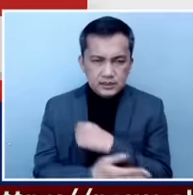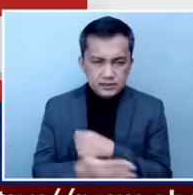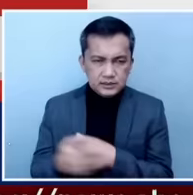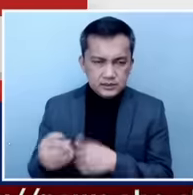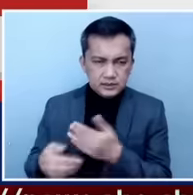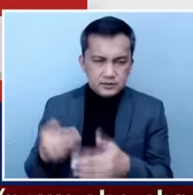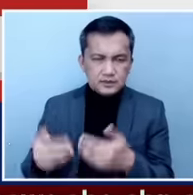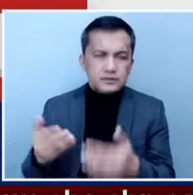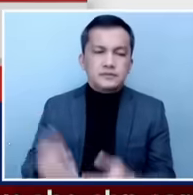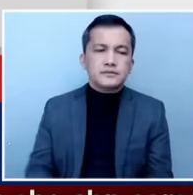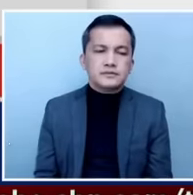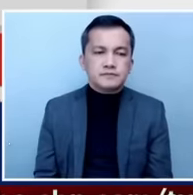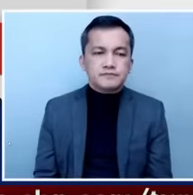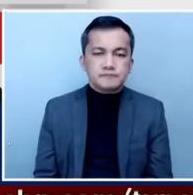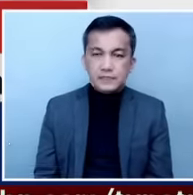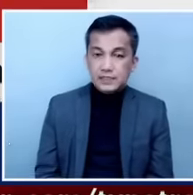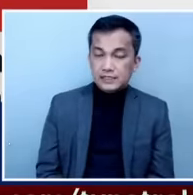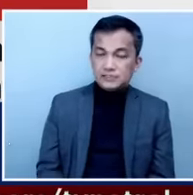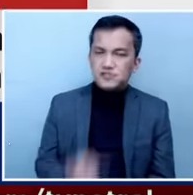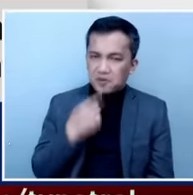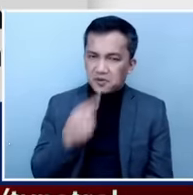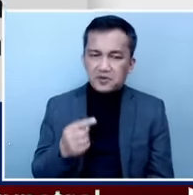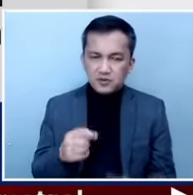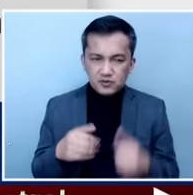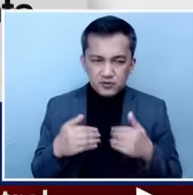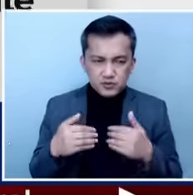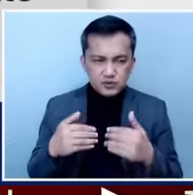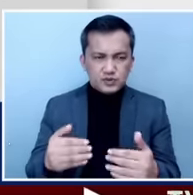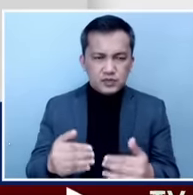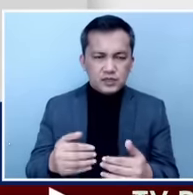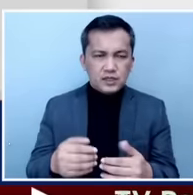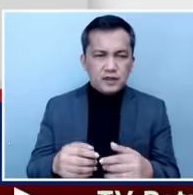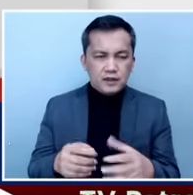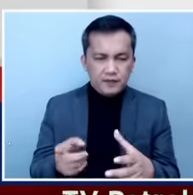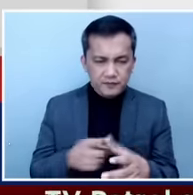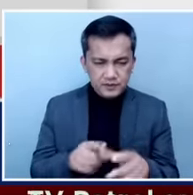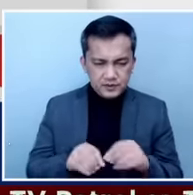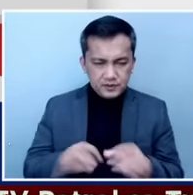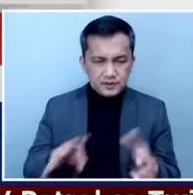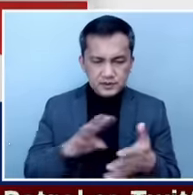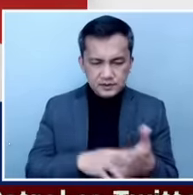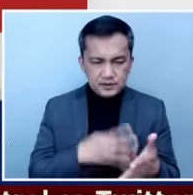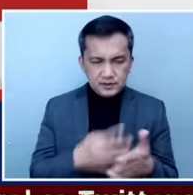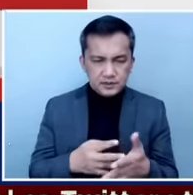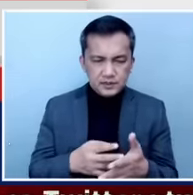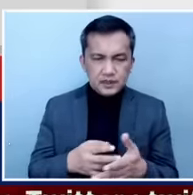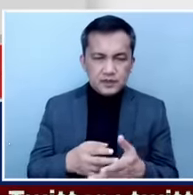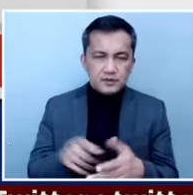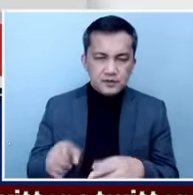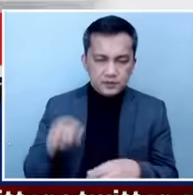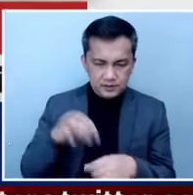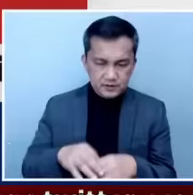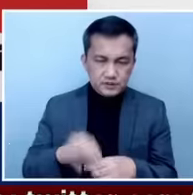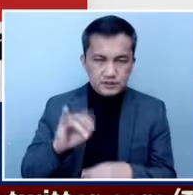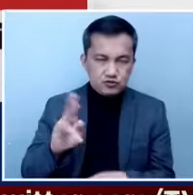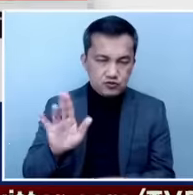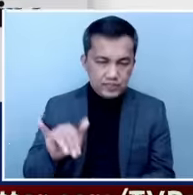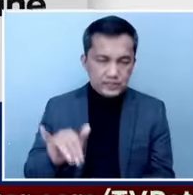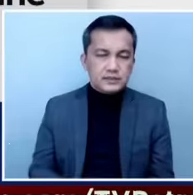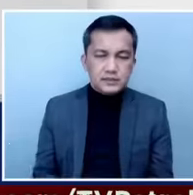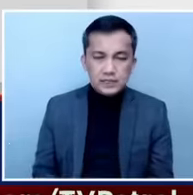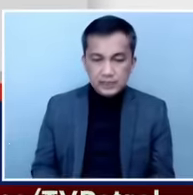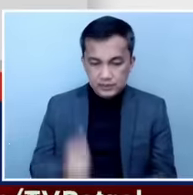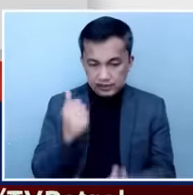process. Kaya tingin ni Salceda, tuloy na tuloy na ang unang kumalat na timeline para isalang sa plebisito ang People's Initiative sa Hulyo. Kinumpirma niya rin